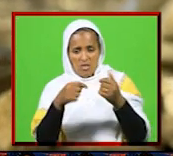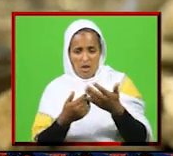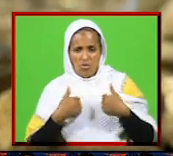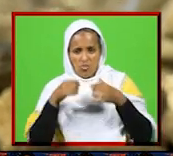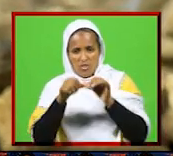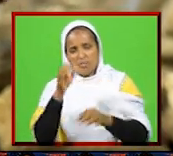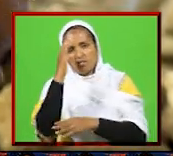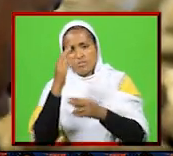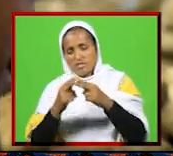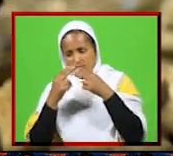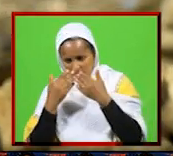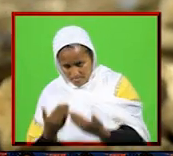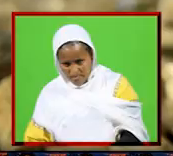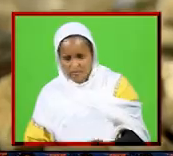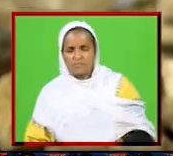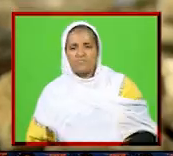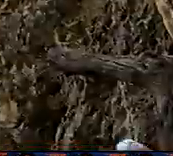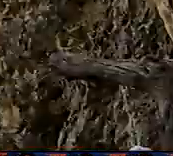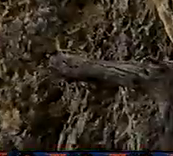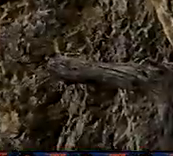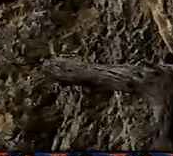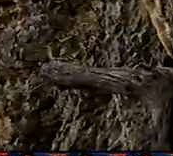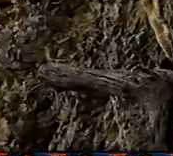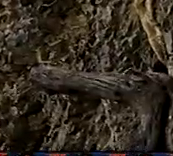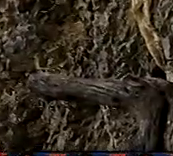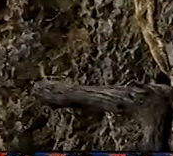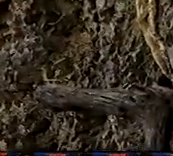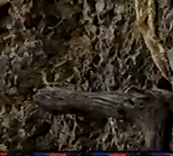አሁን ስለነበረን ቆይታ ግን በእግዚአብሔር ስም አመሰግናለሁ። እሺ፣ እኔም አመሰግናለሁ።